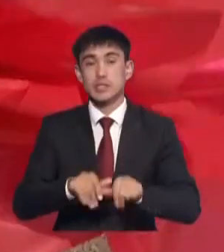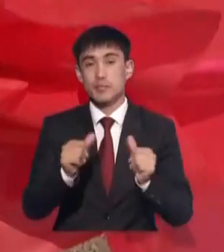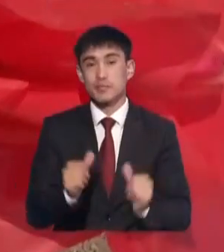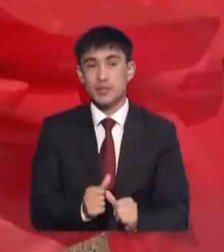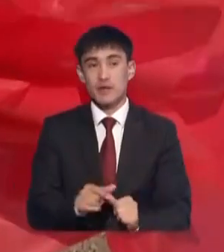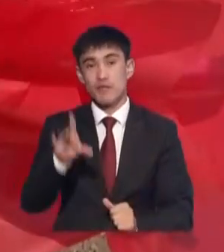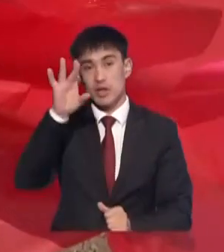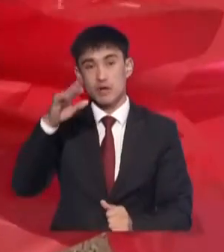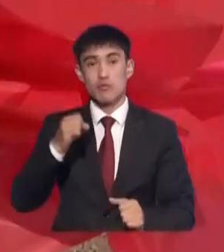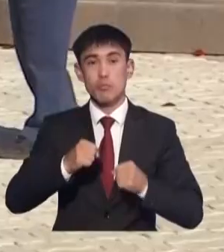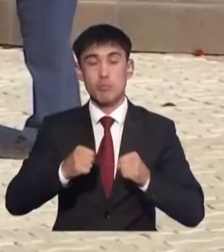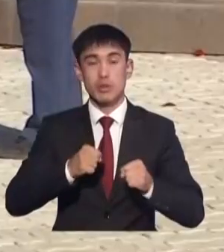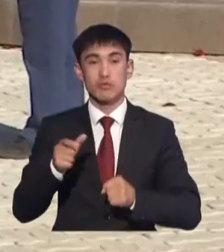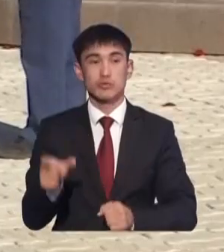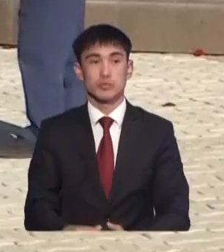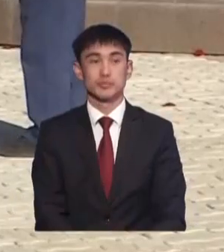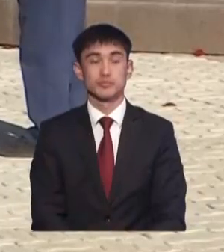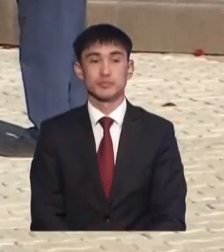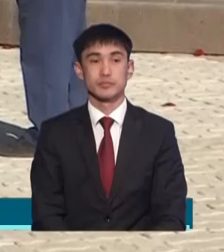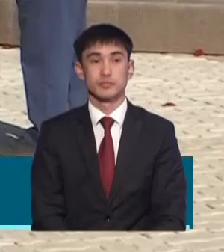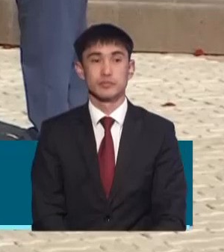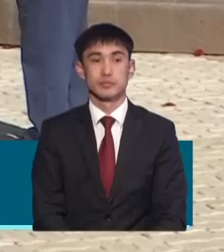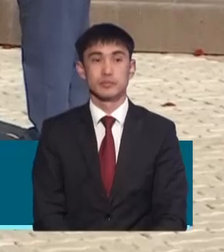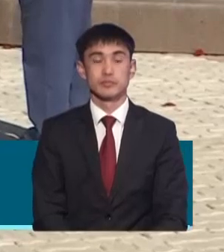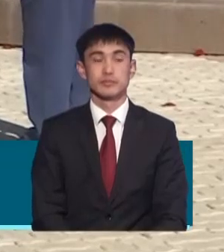монумента великому полководцу.